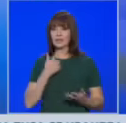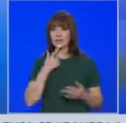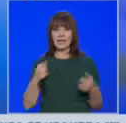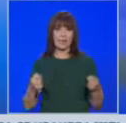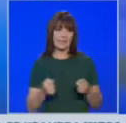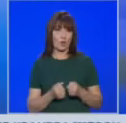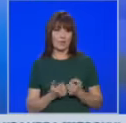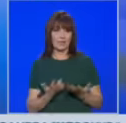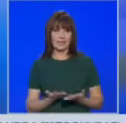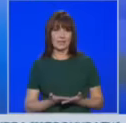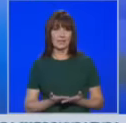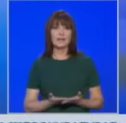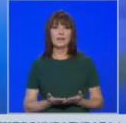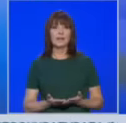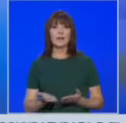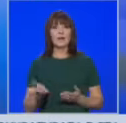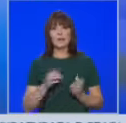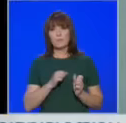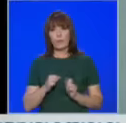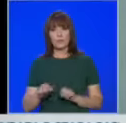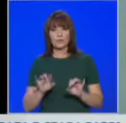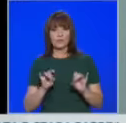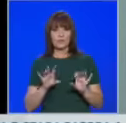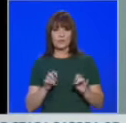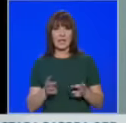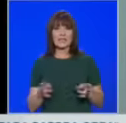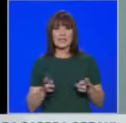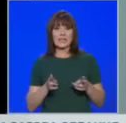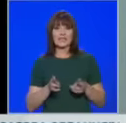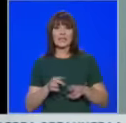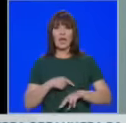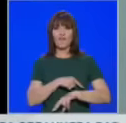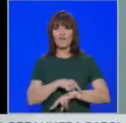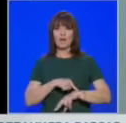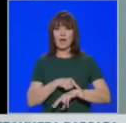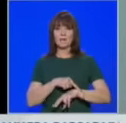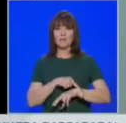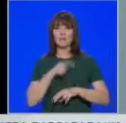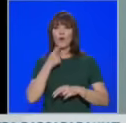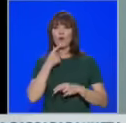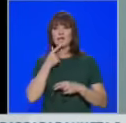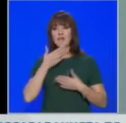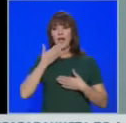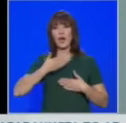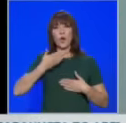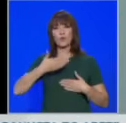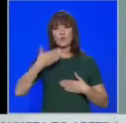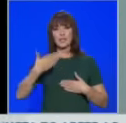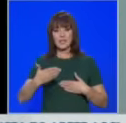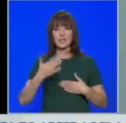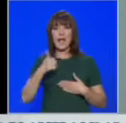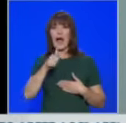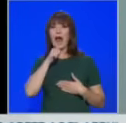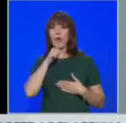княгиня Калина, още в новините в 20. Съкращава се времето за отчитане на алкохол и наркотици в кръвта